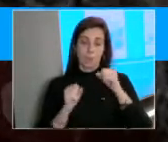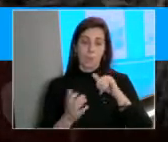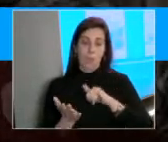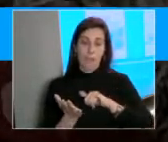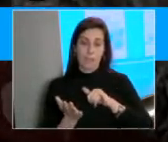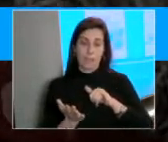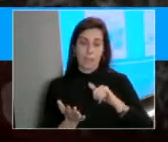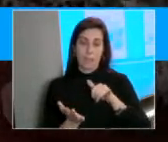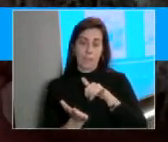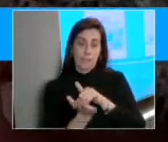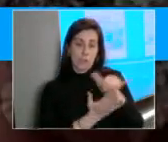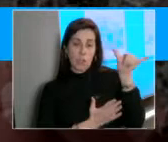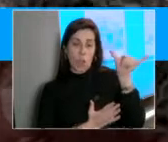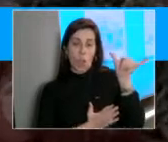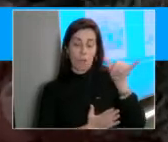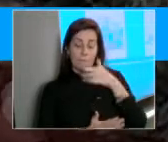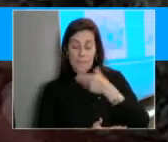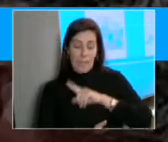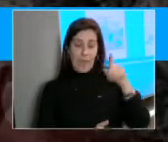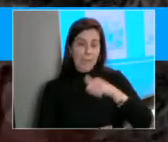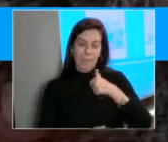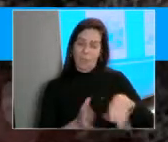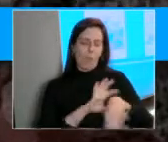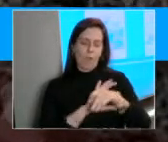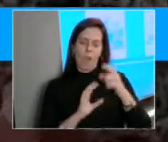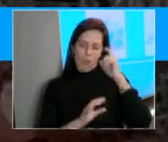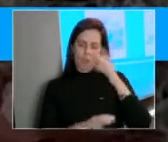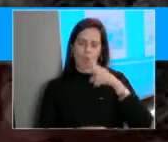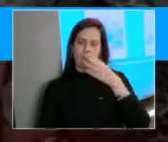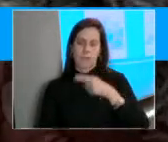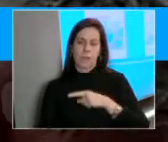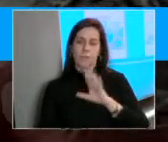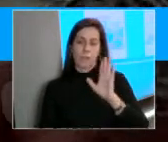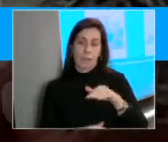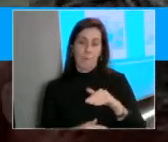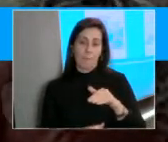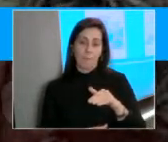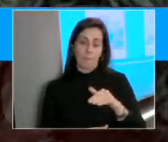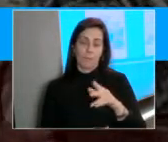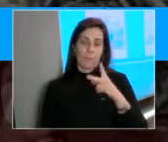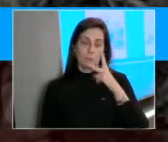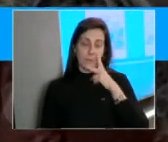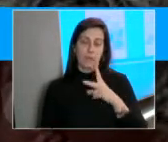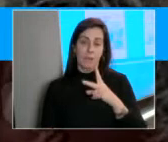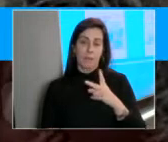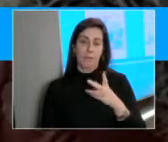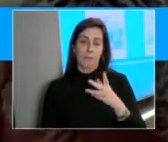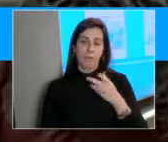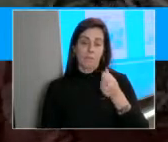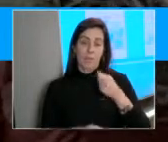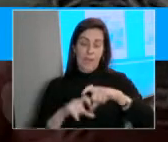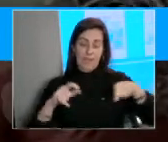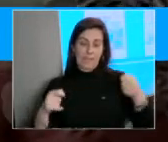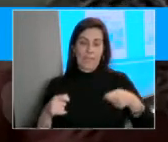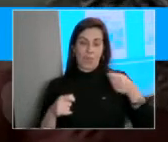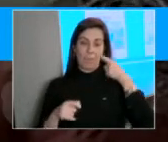שהטיסות דווקא לכיוון סין יהיו ריקות יותר עכשיו, כי שוב, החשש הוא יותר גבוה, וגם על פי להסתכל ביישומים של מחירי הכרטיסי